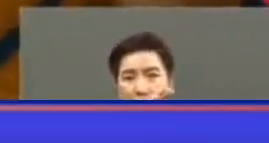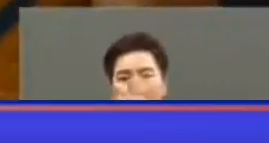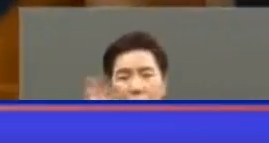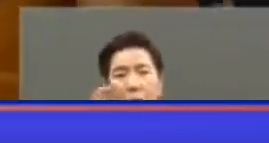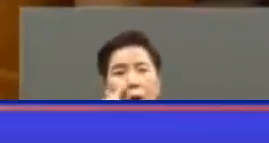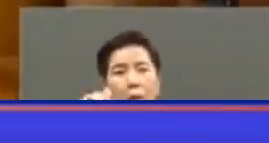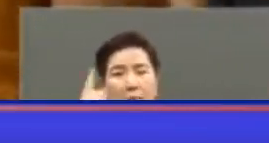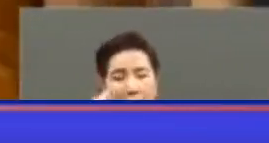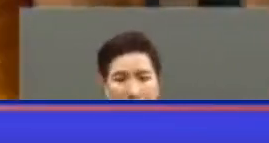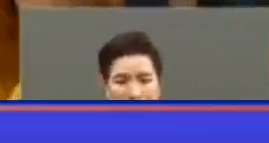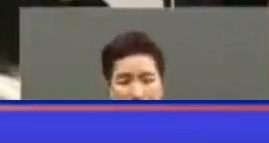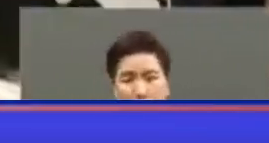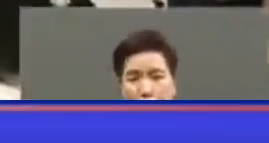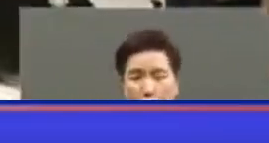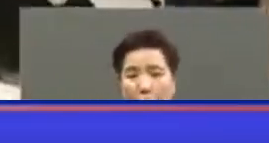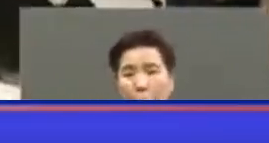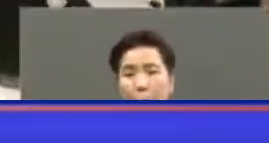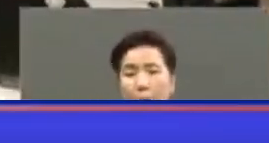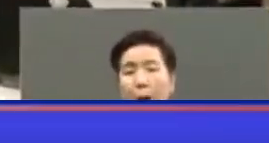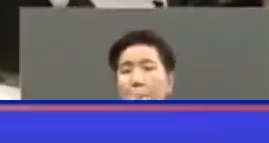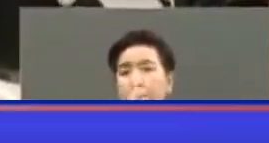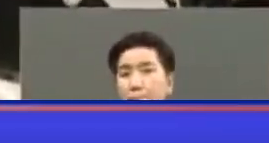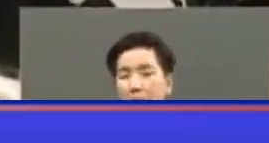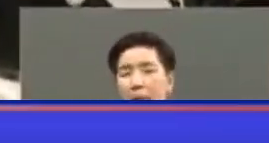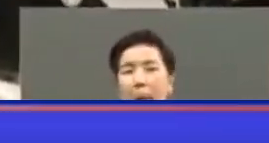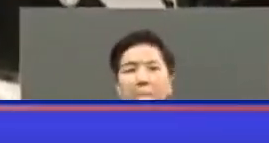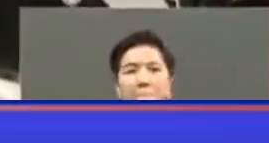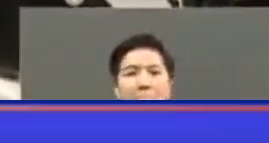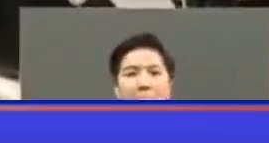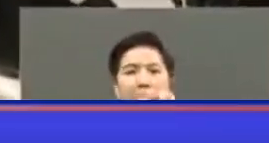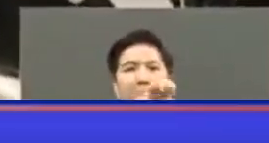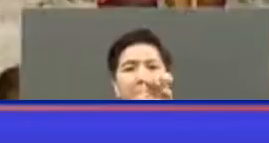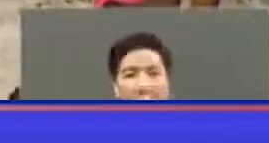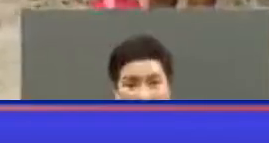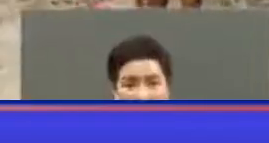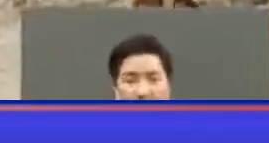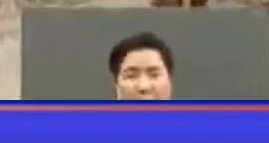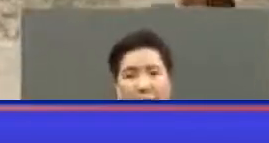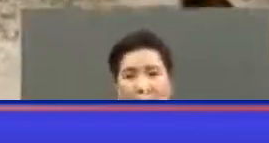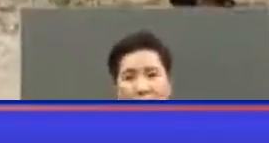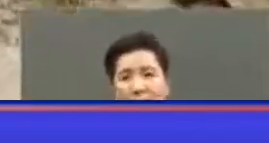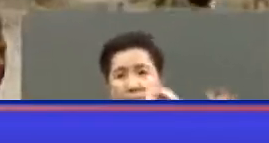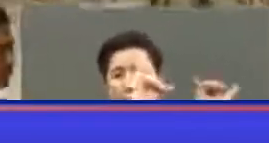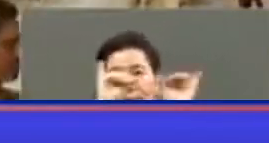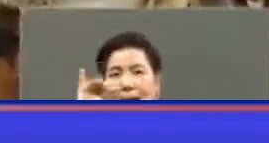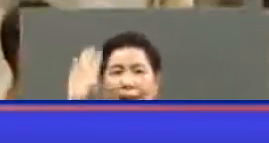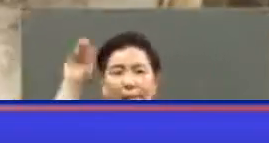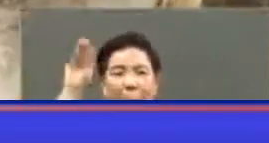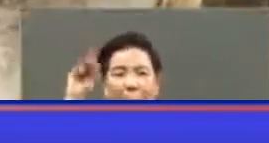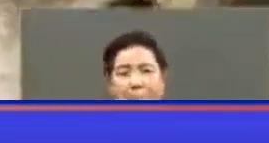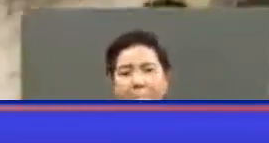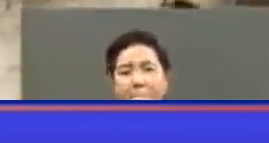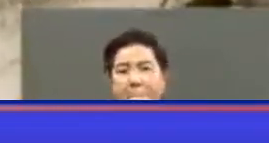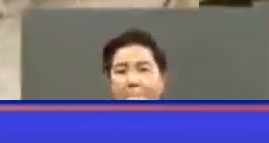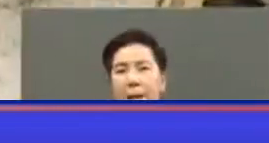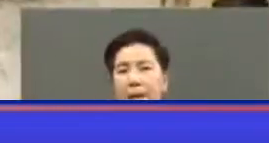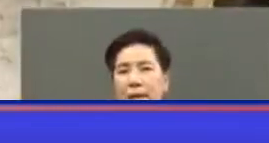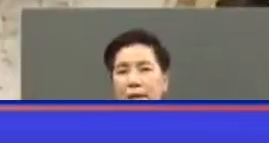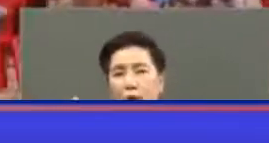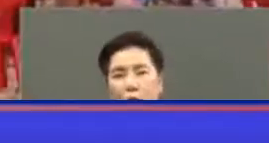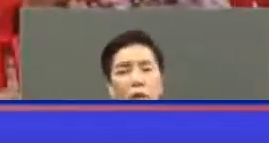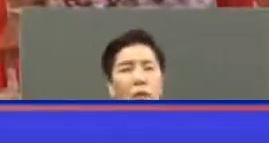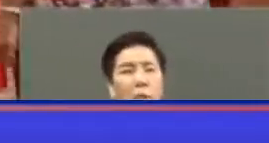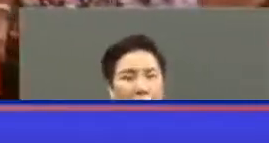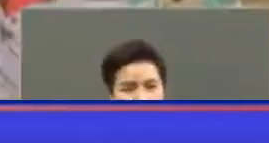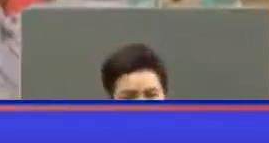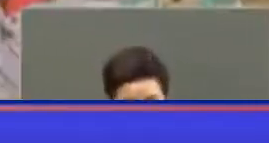ความสะอาดความปลอดภัย ค่ะ เล่นด้วยความสุภาพเรียบร้อยนะครับให้เทศ